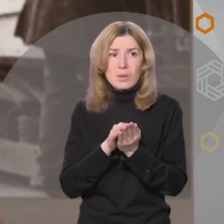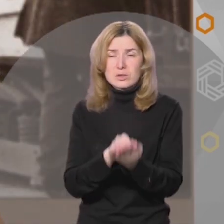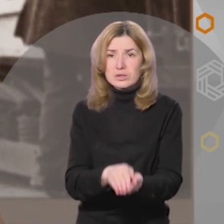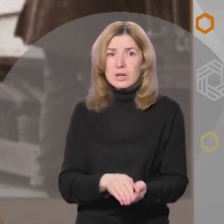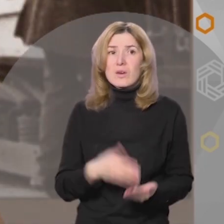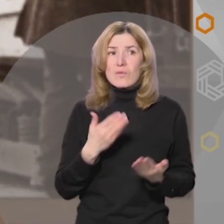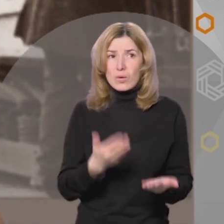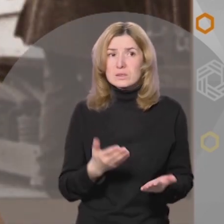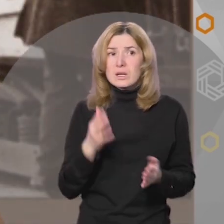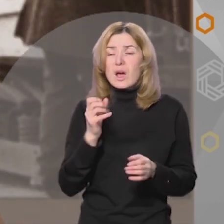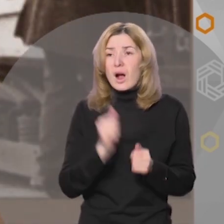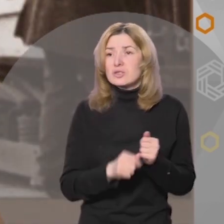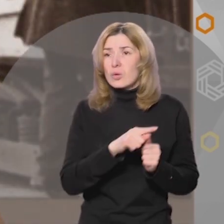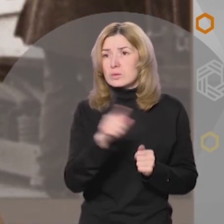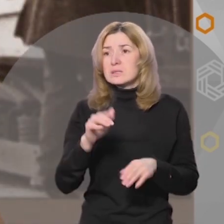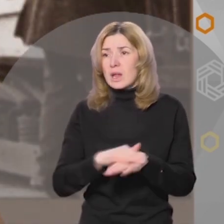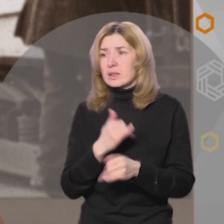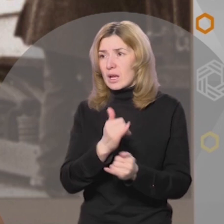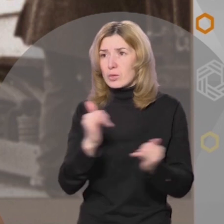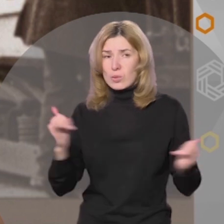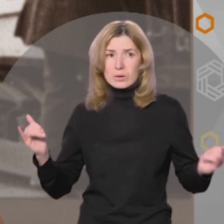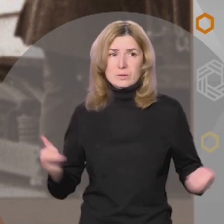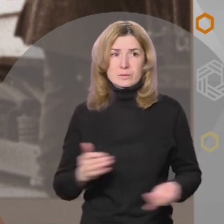скольким людям он успел сделать добро.